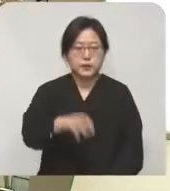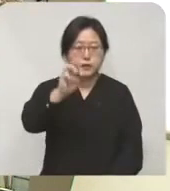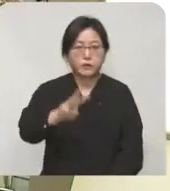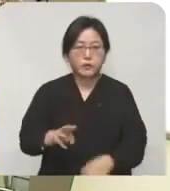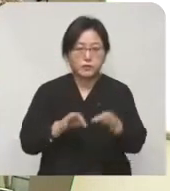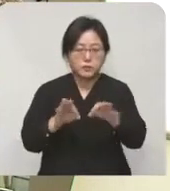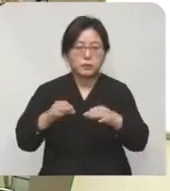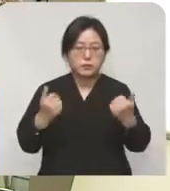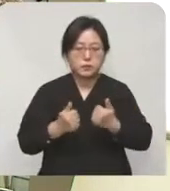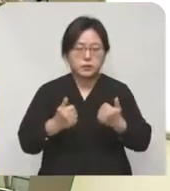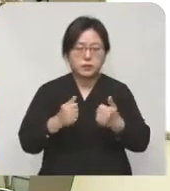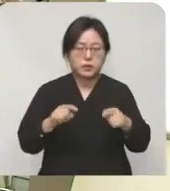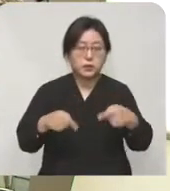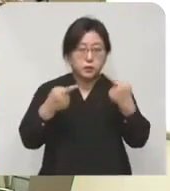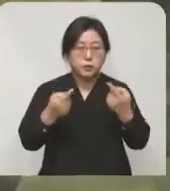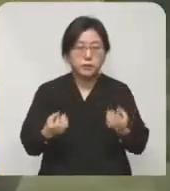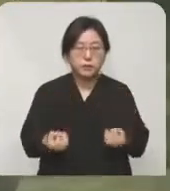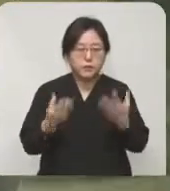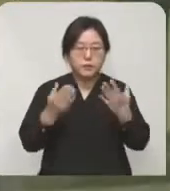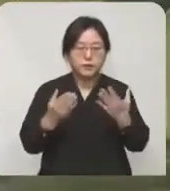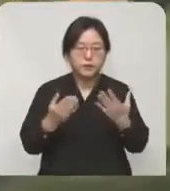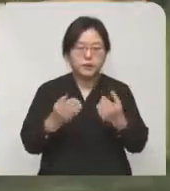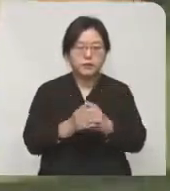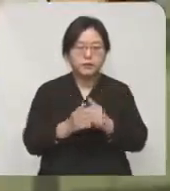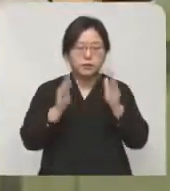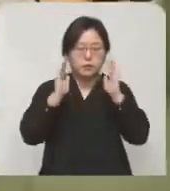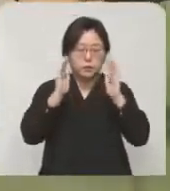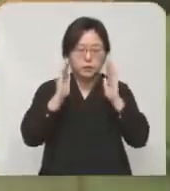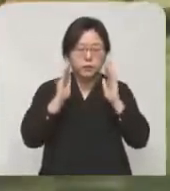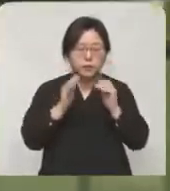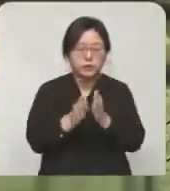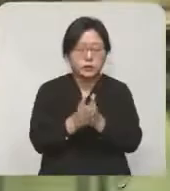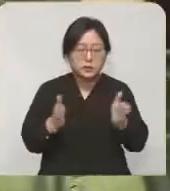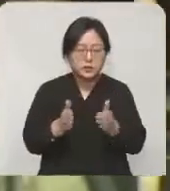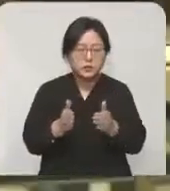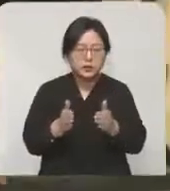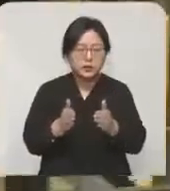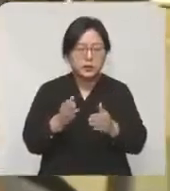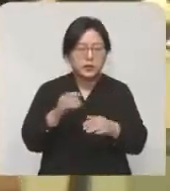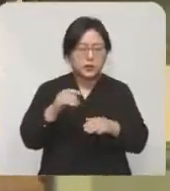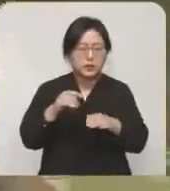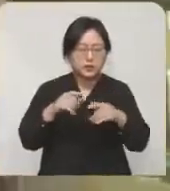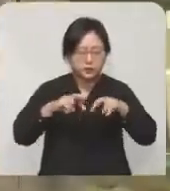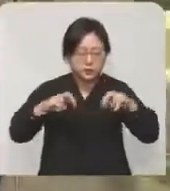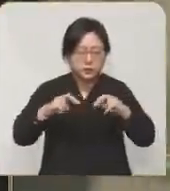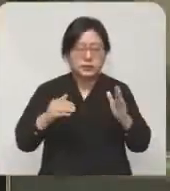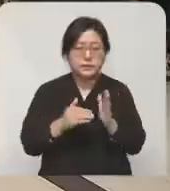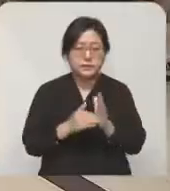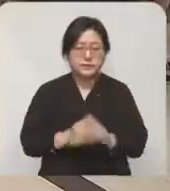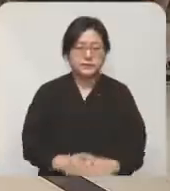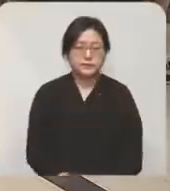규 상의는 설명 질과 새 학계에 소비 회복 심리가 반영된 것으로 분석했습니다